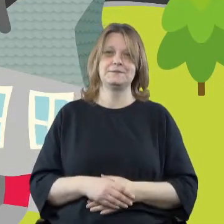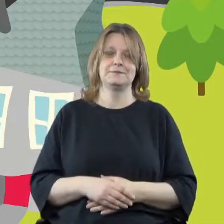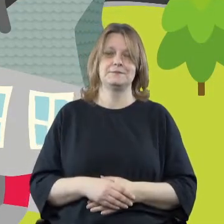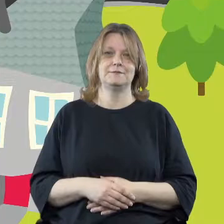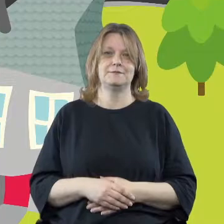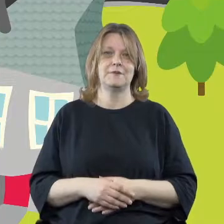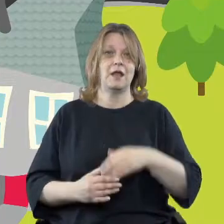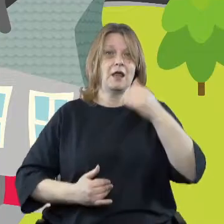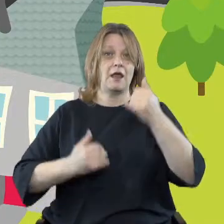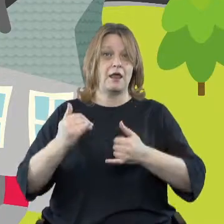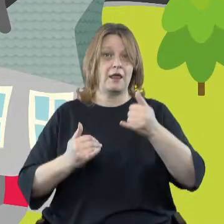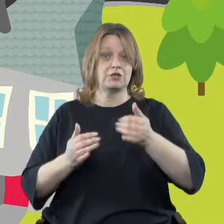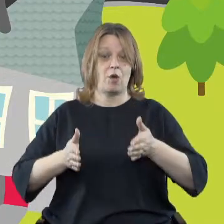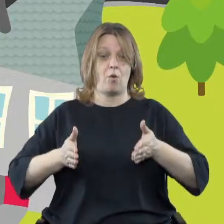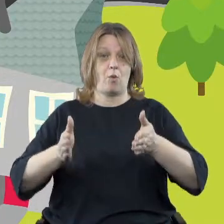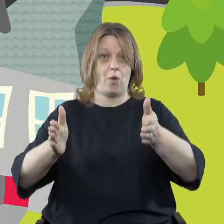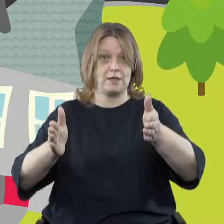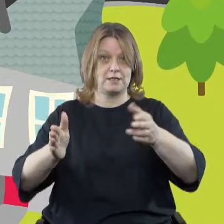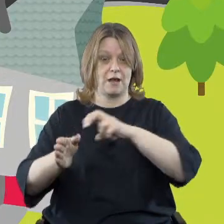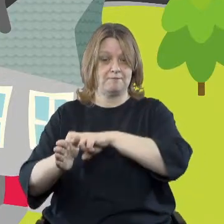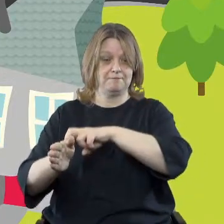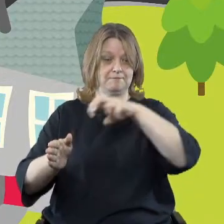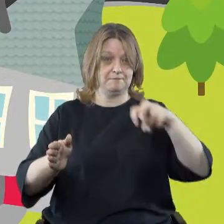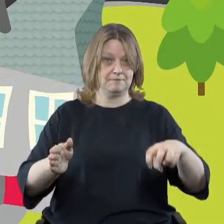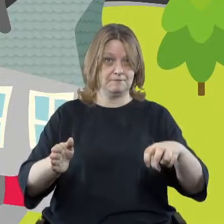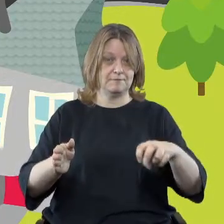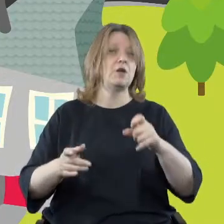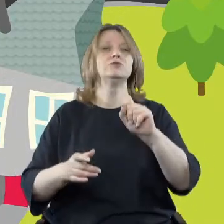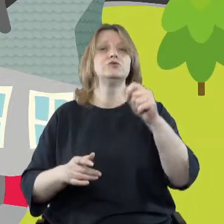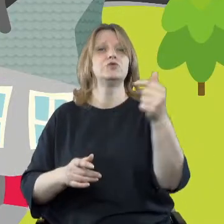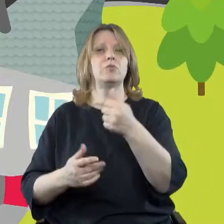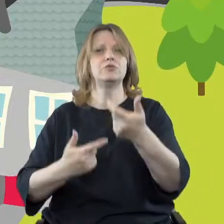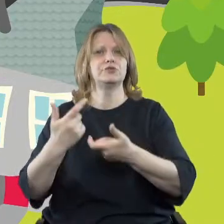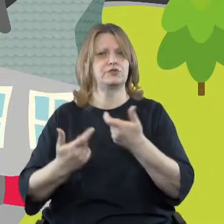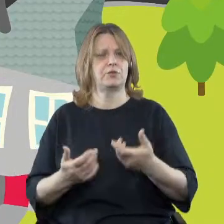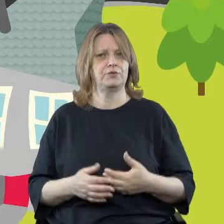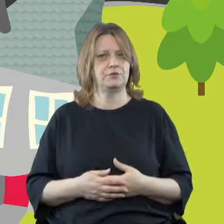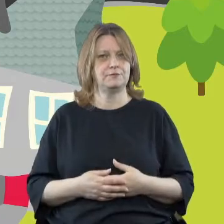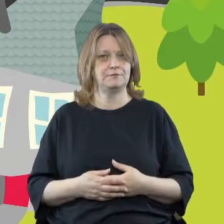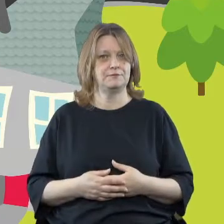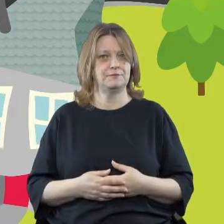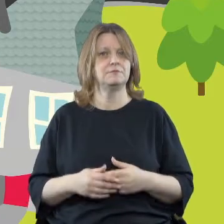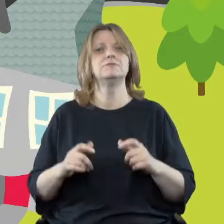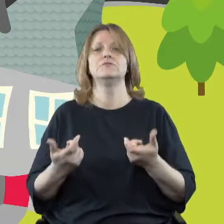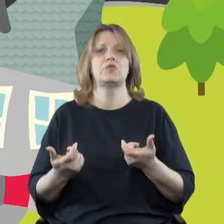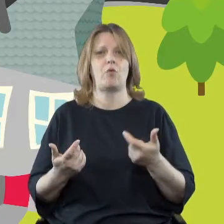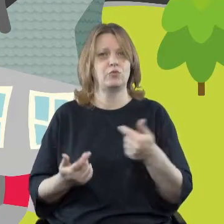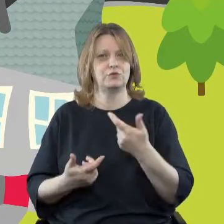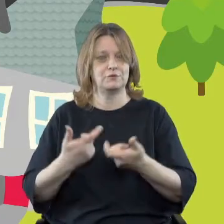Jeżeli przechodzicie na drugą stronę ulicy, to co musicie zrobić? Trzeba się przede wszystkim co?